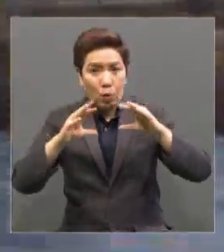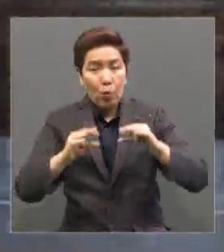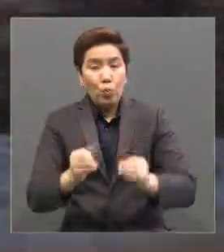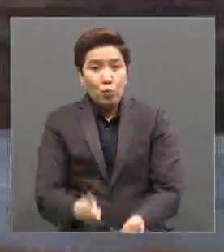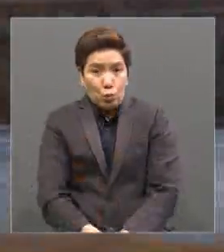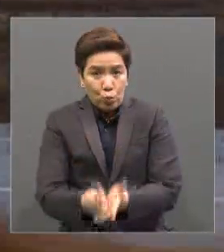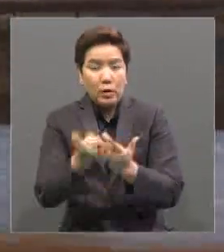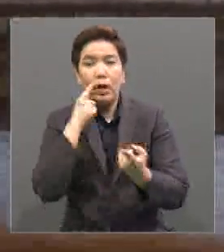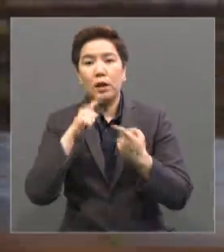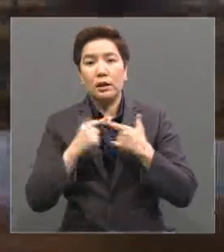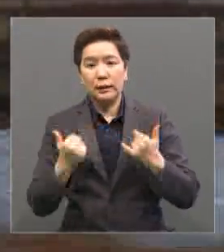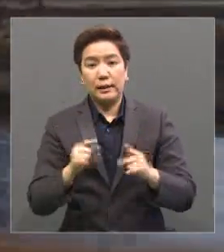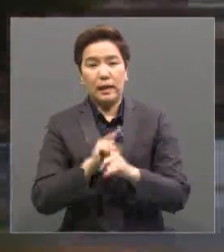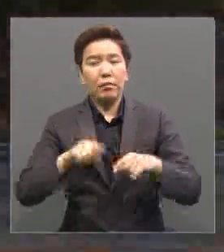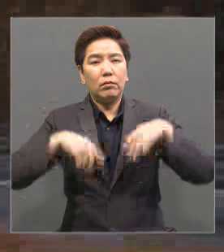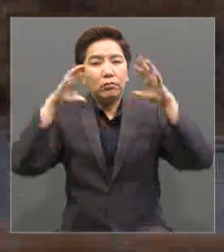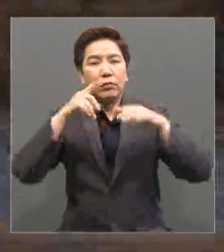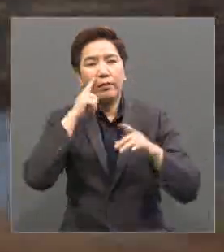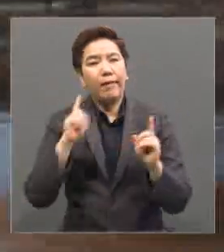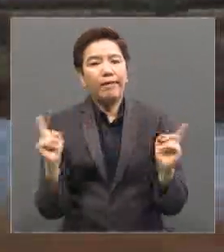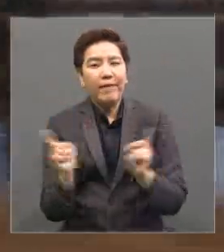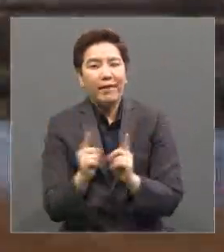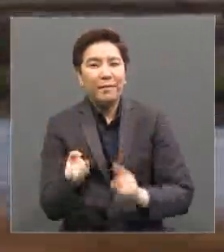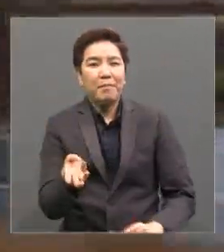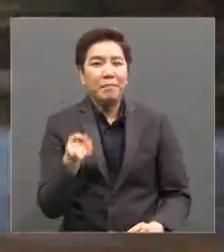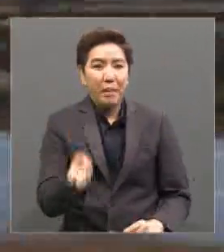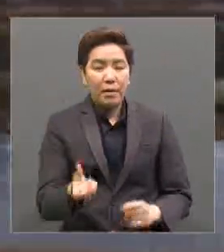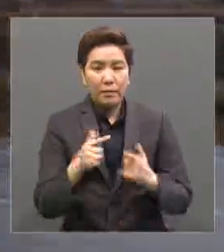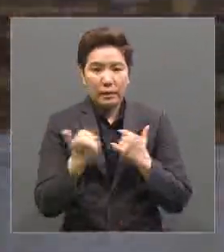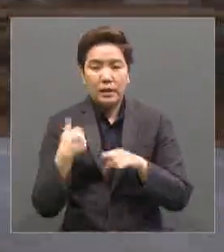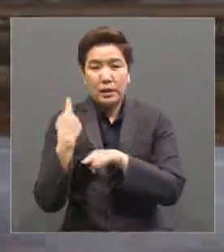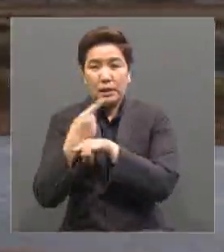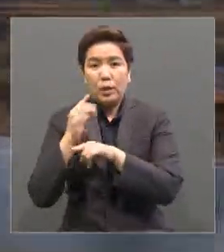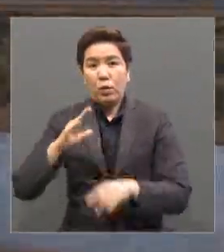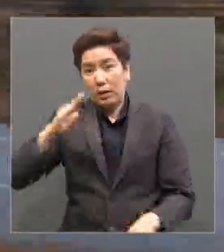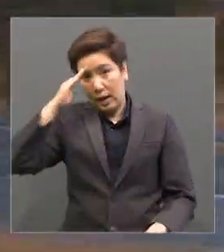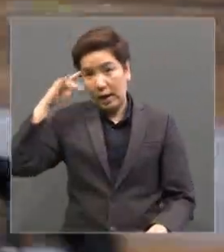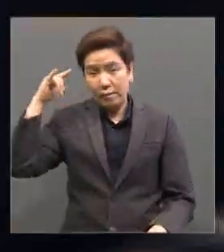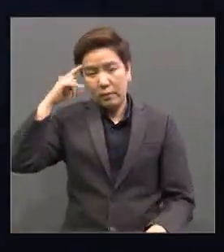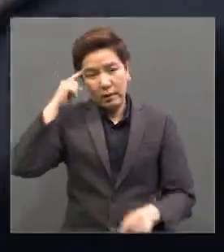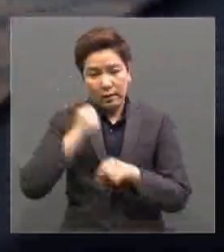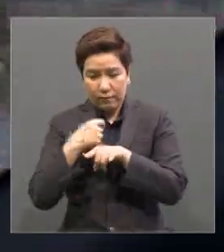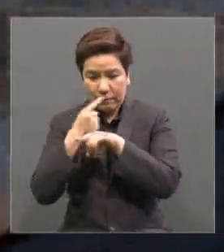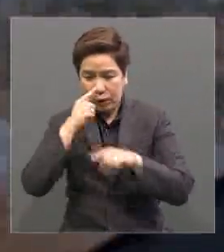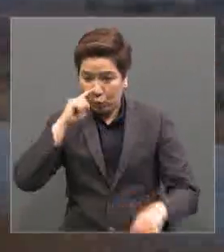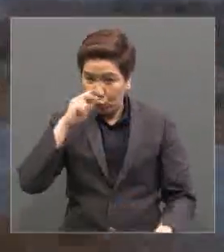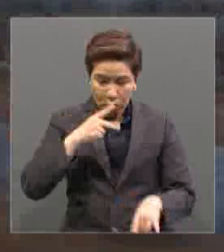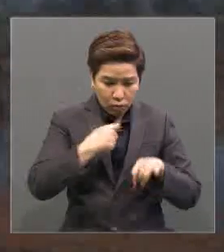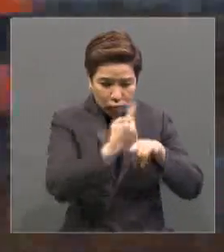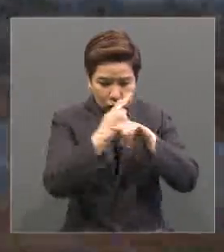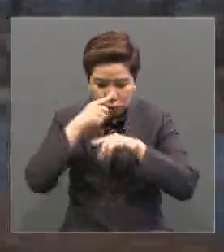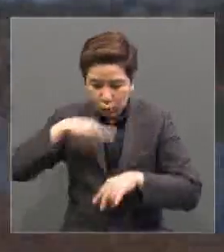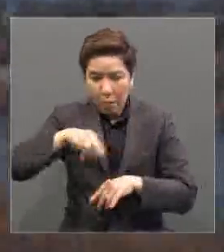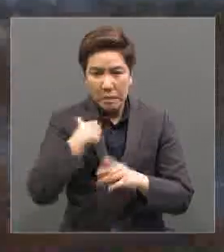เลยทีเดียวนะฮะแต่เนื่องจากฝนตกระยะสั้นๆนะฮะทางฮอของกองทัพอากาศเองก็บินขึ้นสำรวจอีกครั้งหนึ่งพบว่